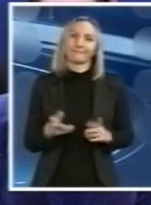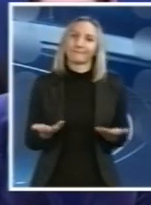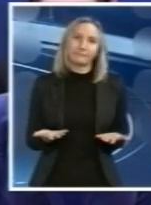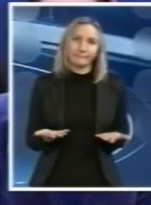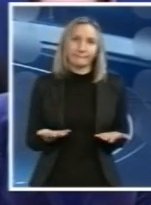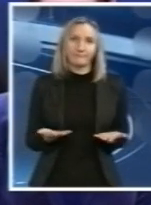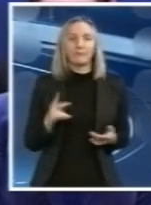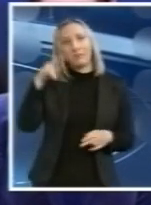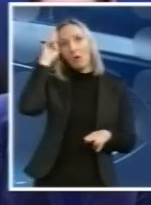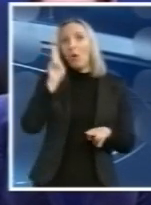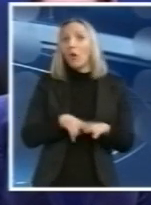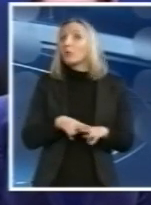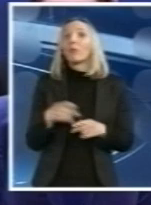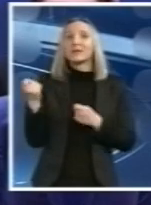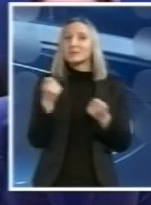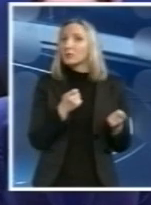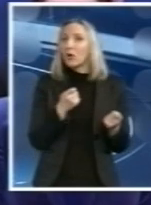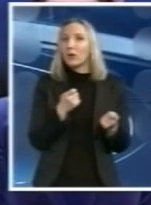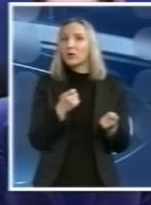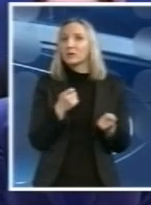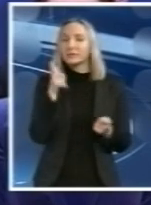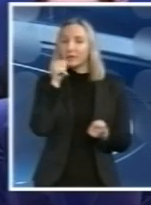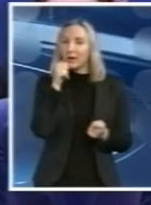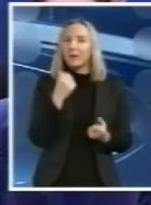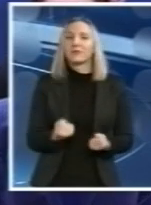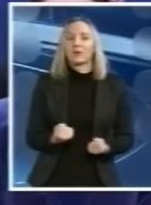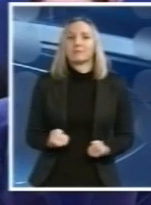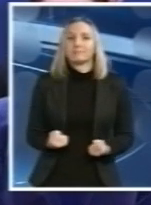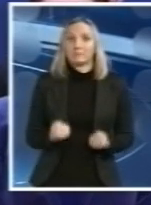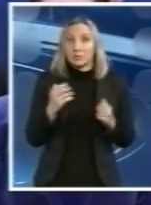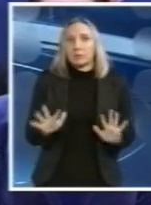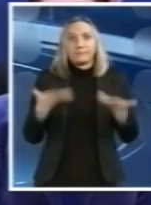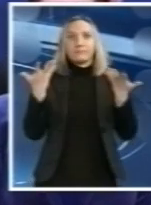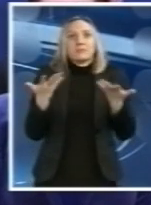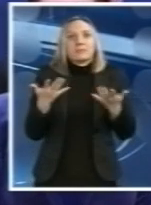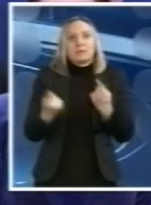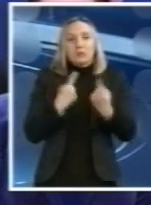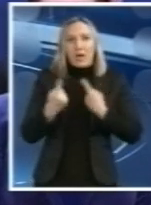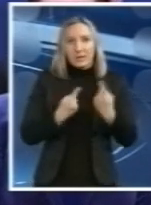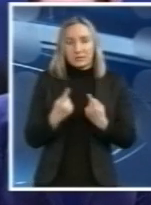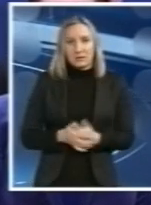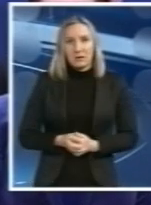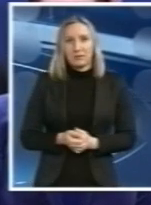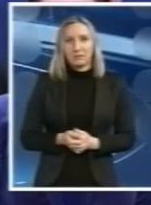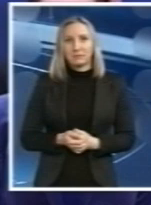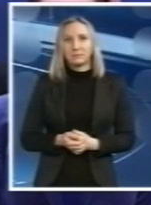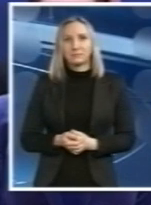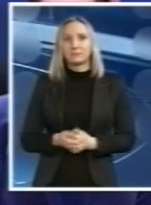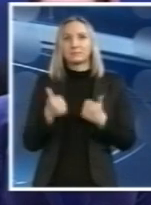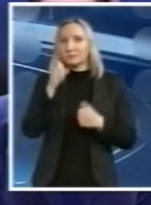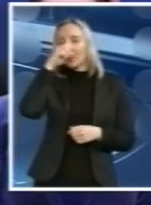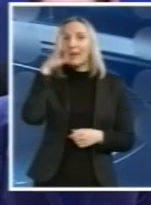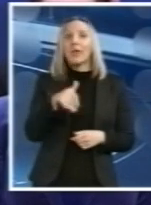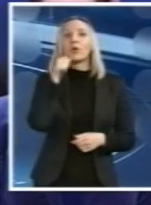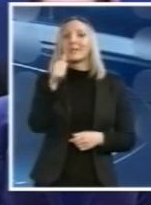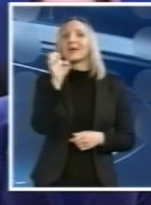Takva odluka se donosi u izuzetnim, posebno kriznim situacijama. Danas je najgori dan